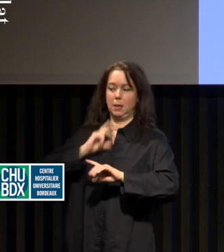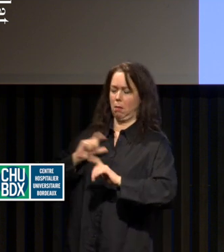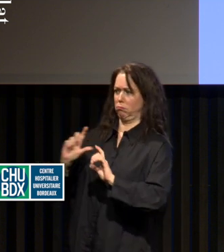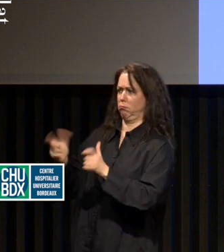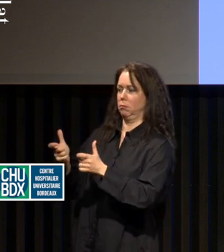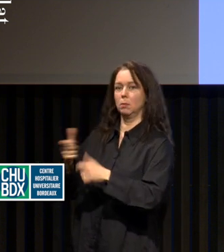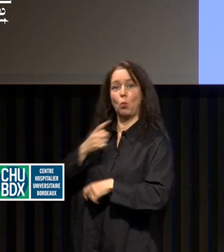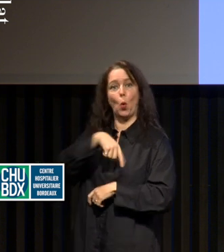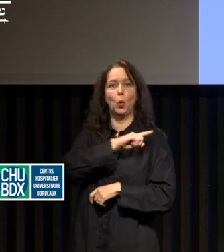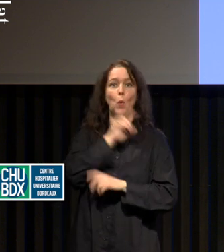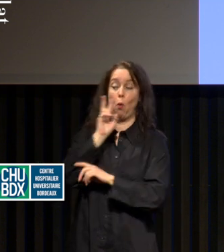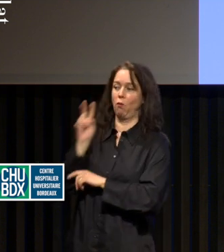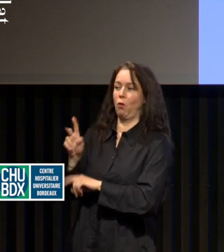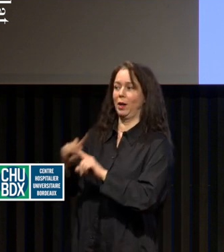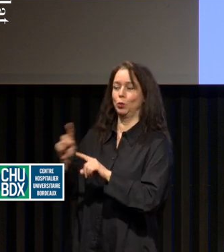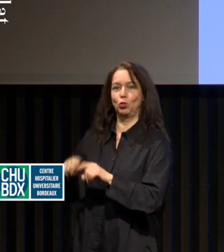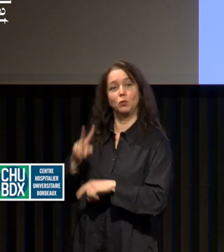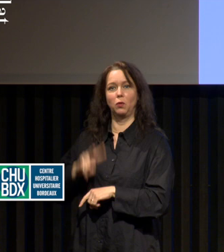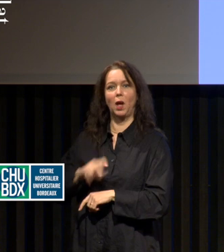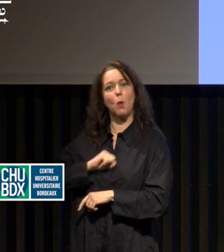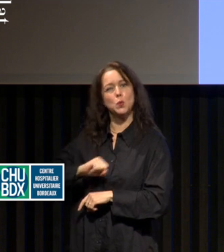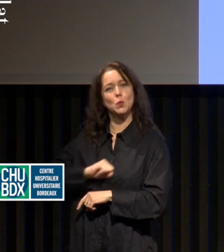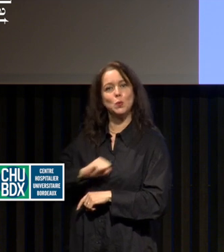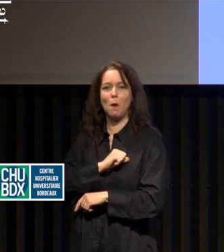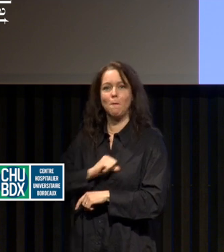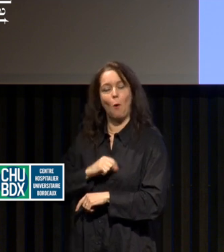qu'eux, ils voient quelque chose, il faut vraiment faire quelque chose.